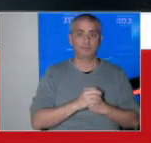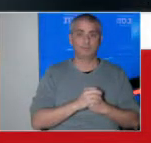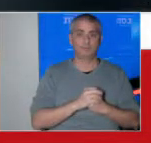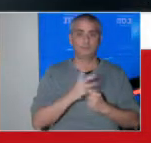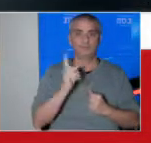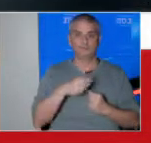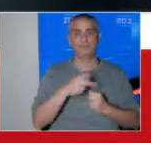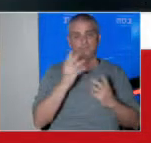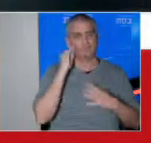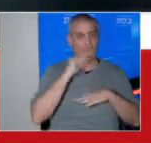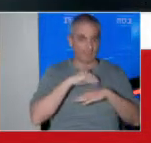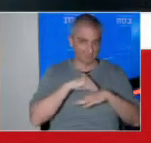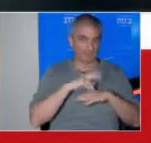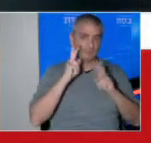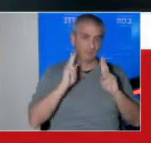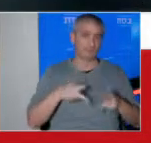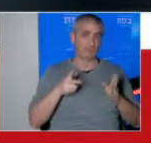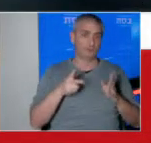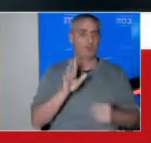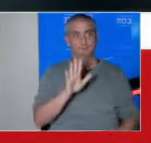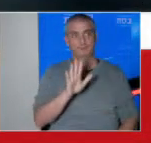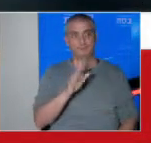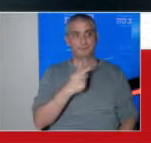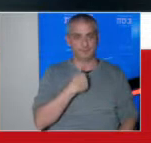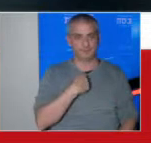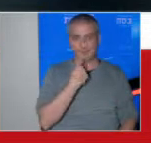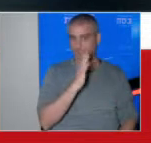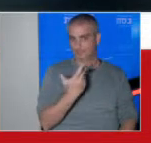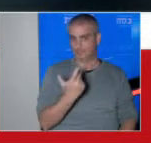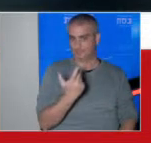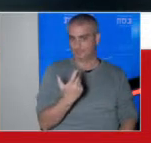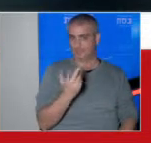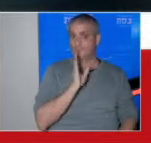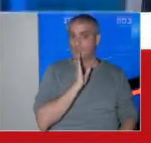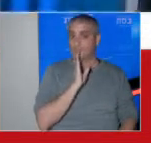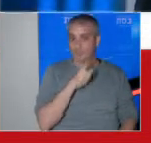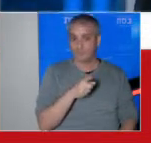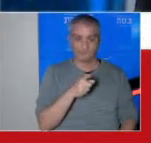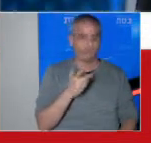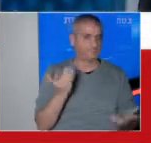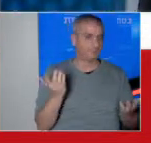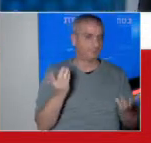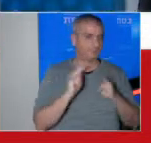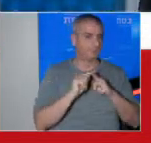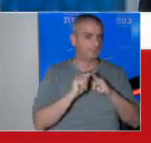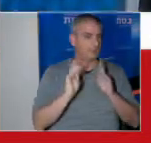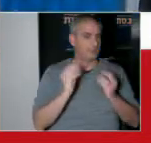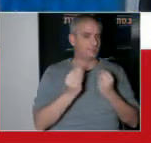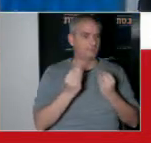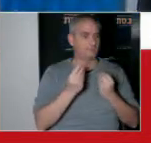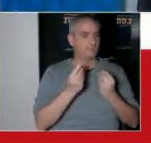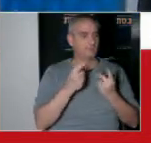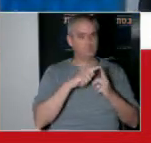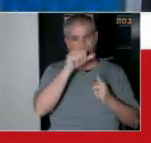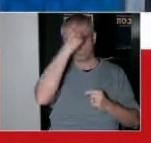לתרום. כמובן, ונעדכן על כך, יש שד. אני אומר לך מה, נדב, הבעיה זה מסוג הדברים האלה שהמותג